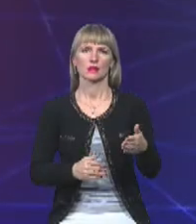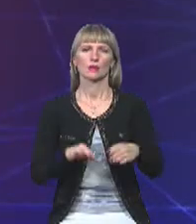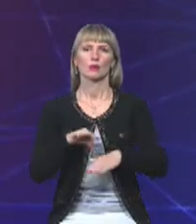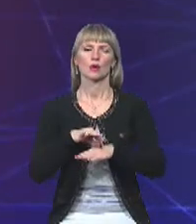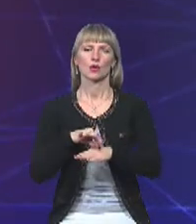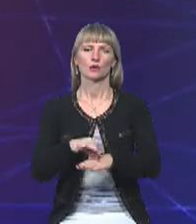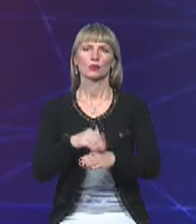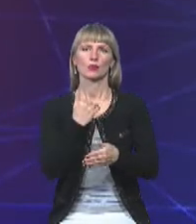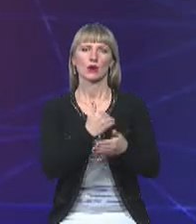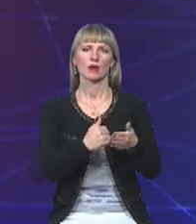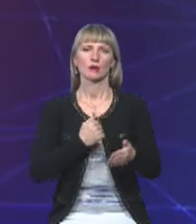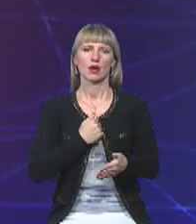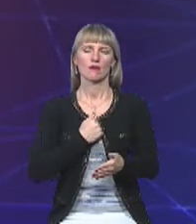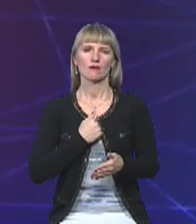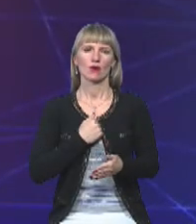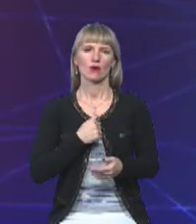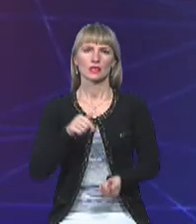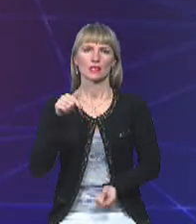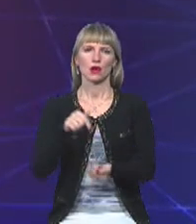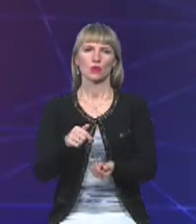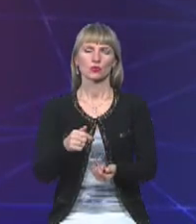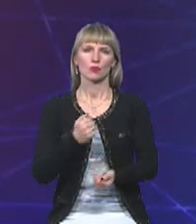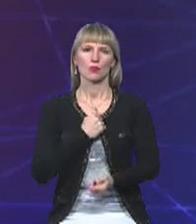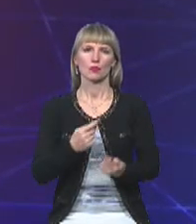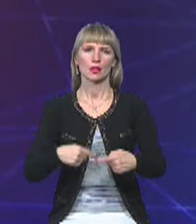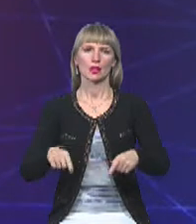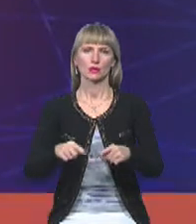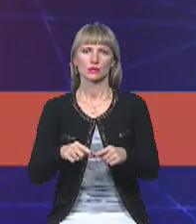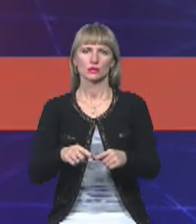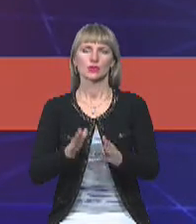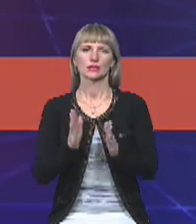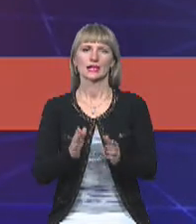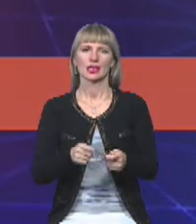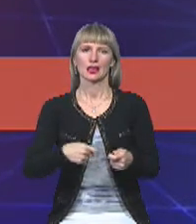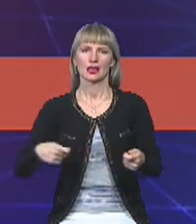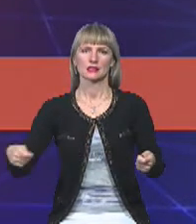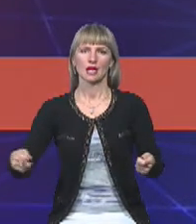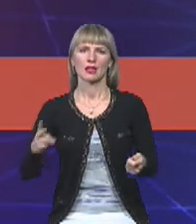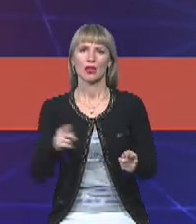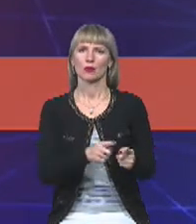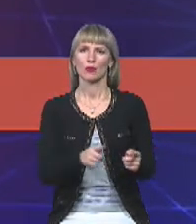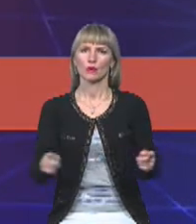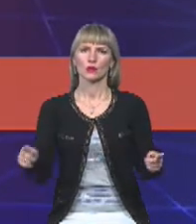проходження, програмі бойового злагодження даного підрозділу. Тільки вона розтягується на протязі року.